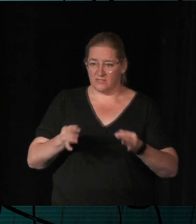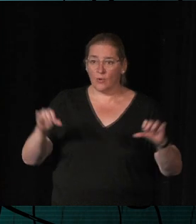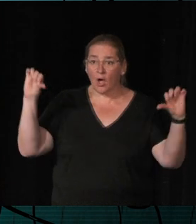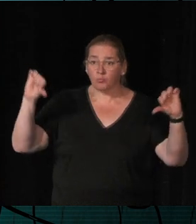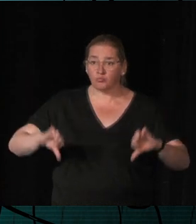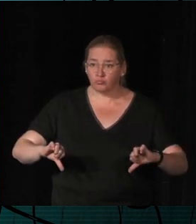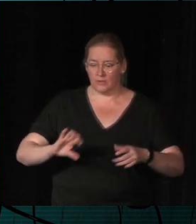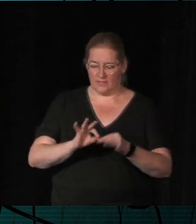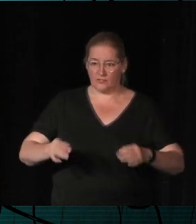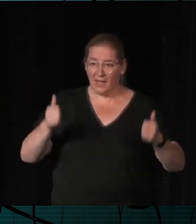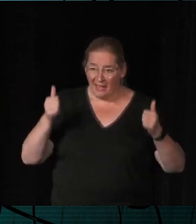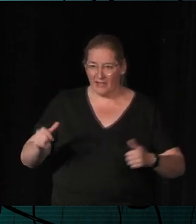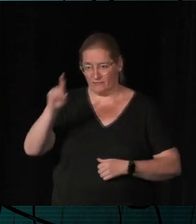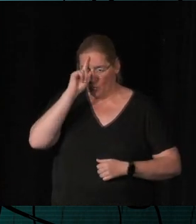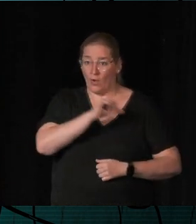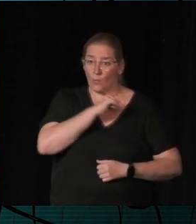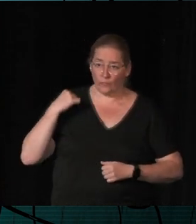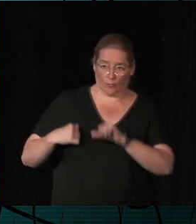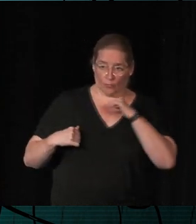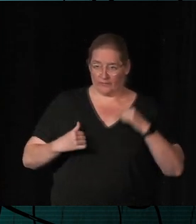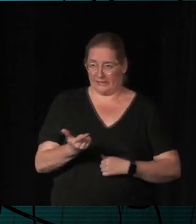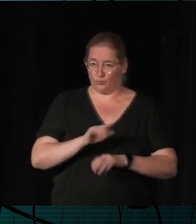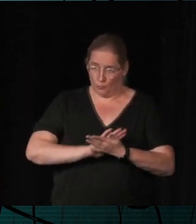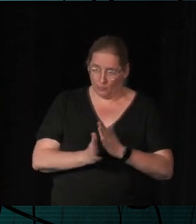meurt. Et je crois qu'il y avait quelque chose comme ça aussi, tu vois, dans Décarnation.